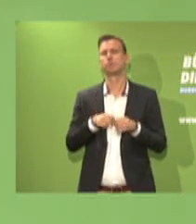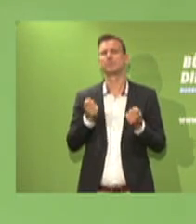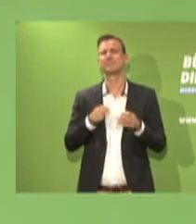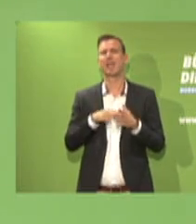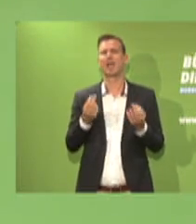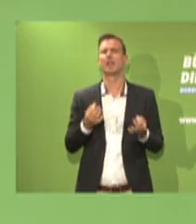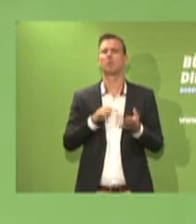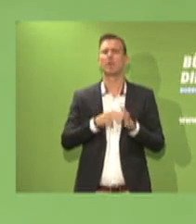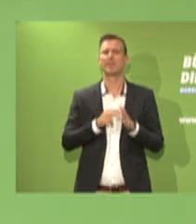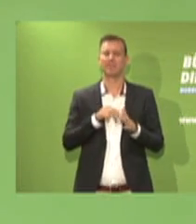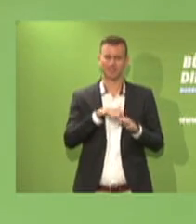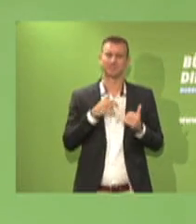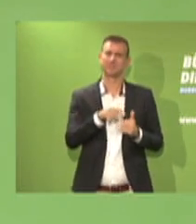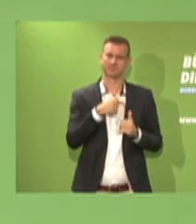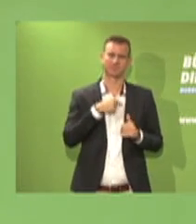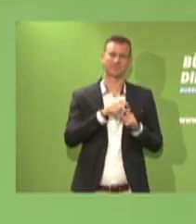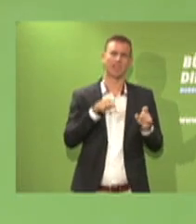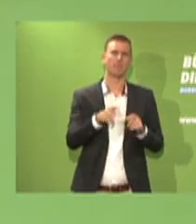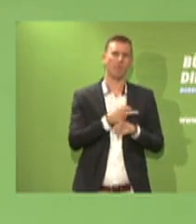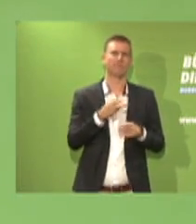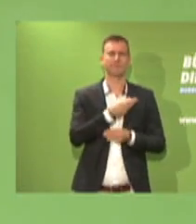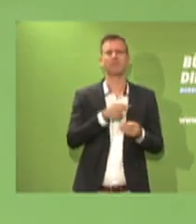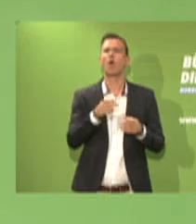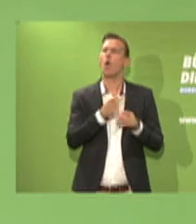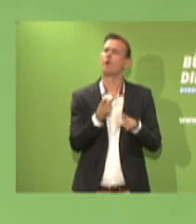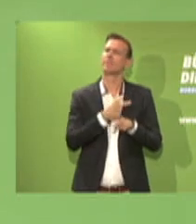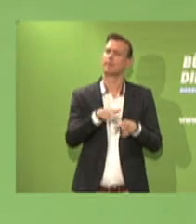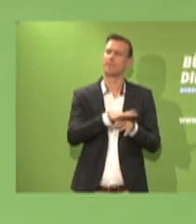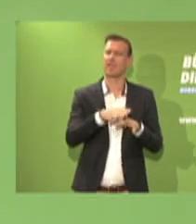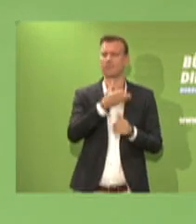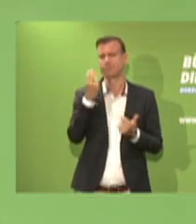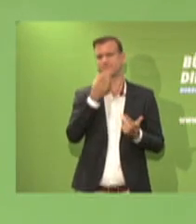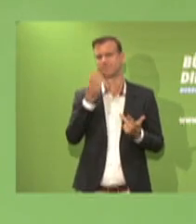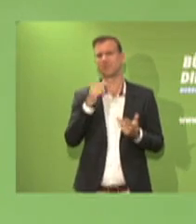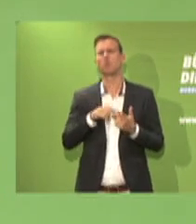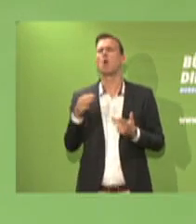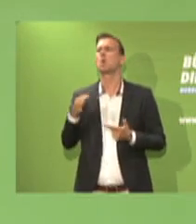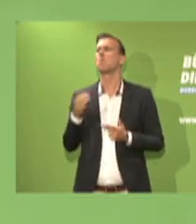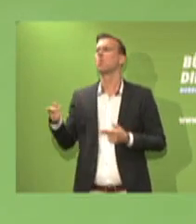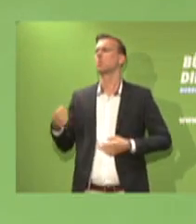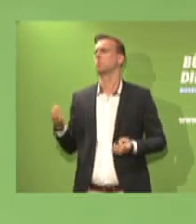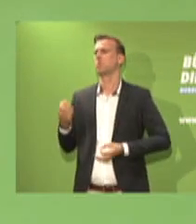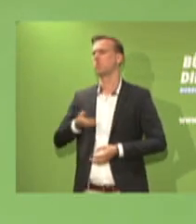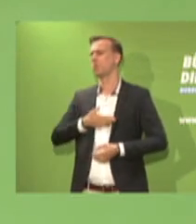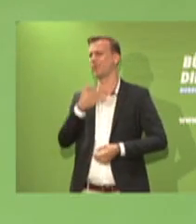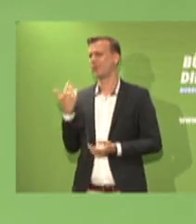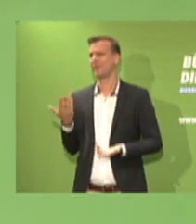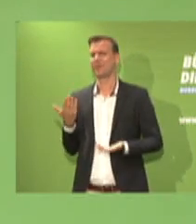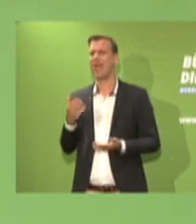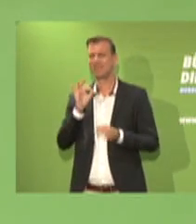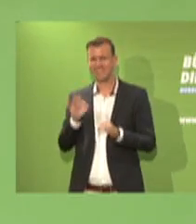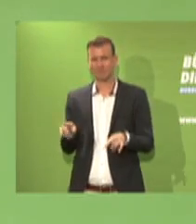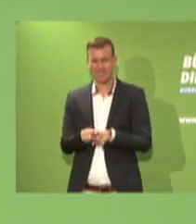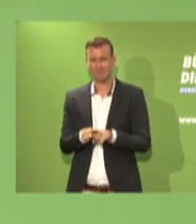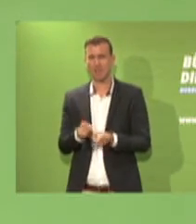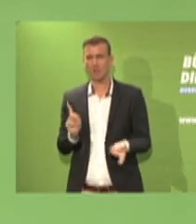ist gleichzeitig auch ein Feld, was oft vergessen wird, weil wir oft denken, da haben die Kommunen gar nichts zu tun, aber genau andersrum wird